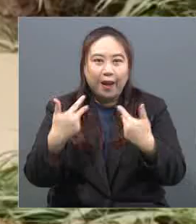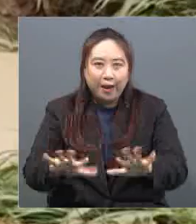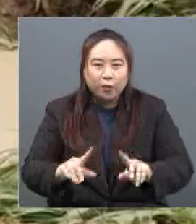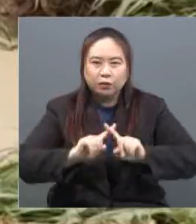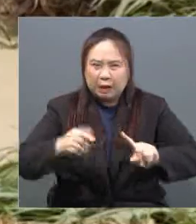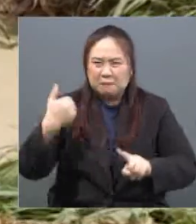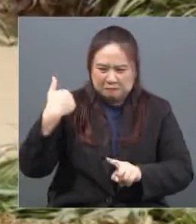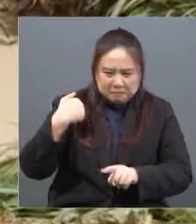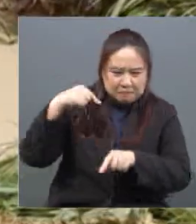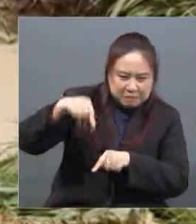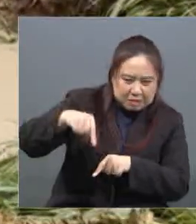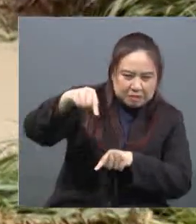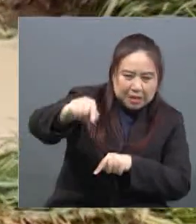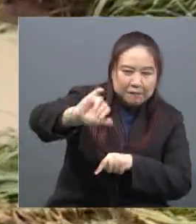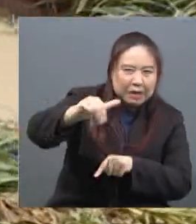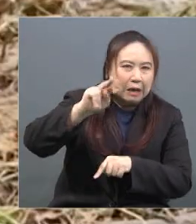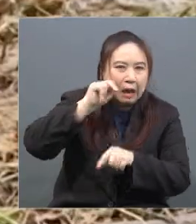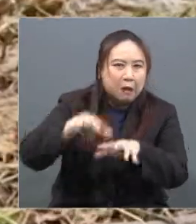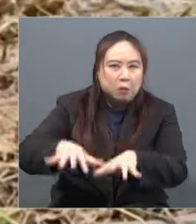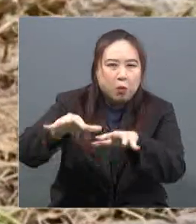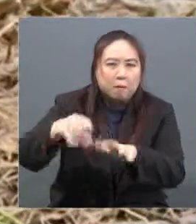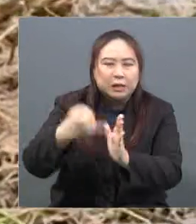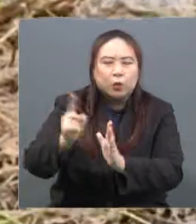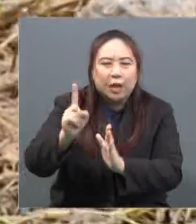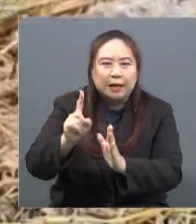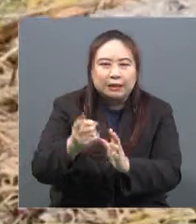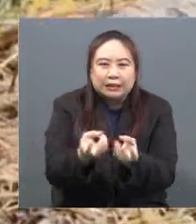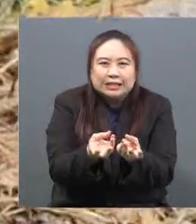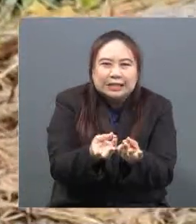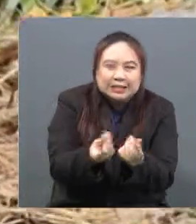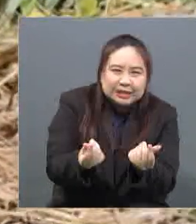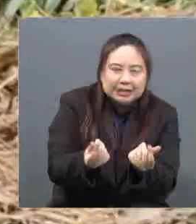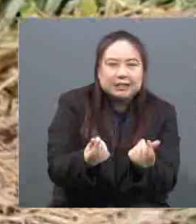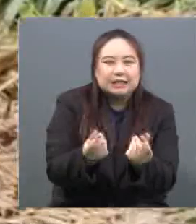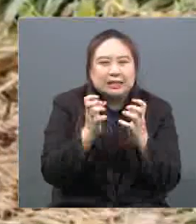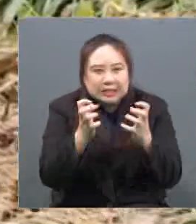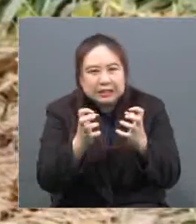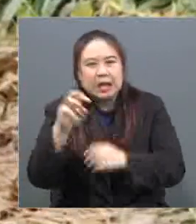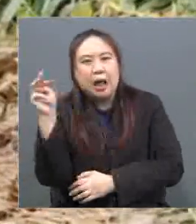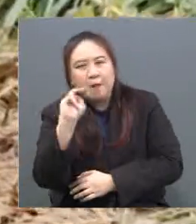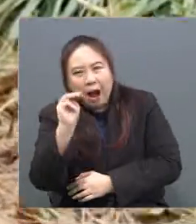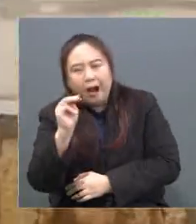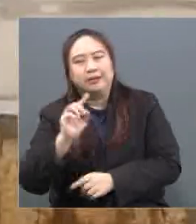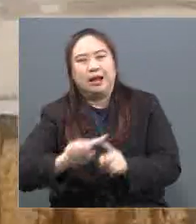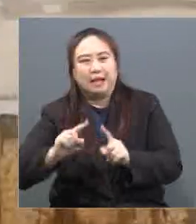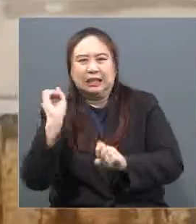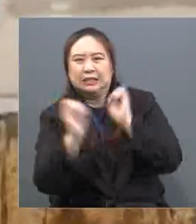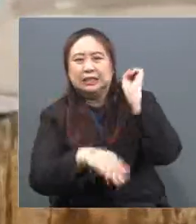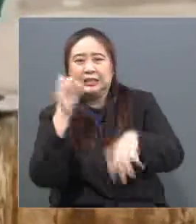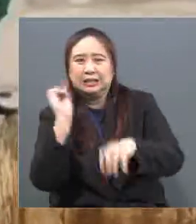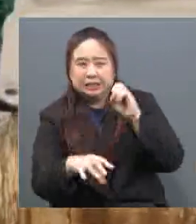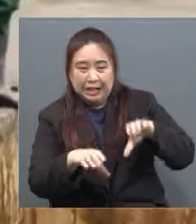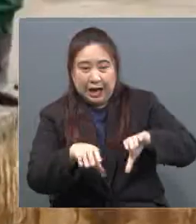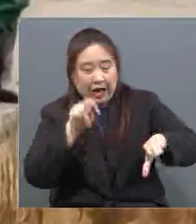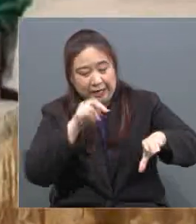ดที่ยังท่วมขังเนื่องจากว่ามีเศษหินดินทรายที่ยังคงตกค้างแล้วก็เศษกิ่งไม้มีขยะที่กีดขวางช่องท